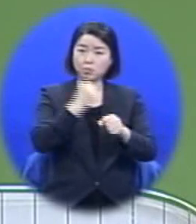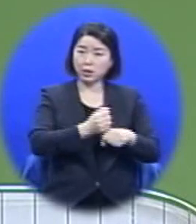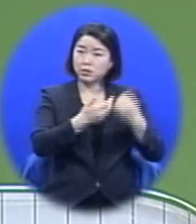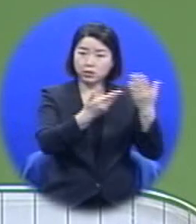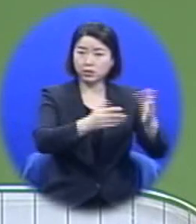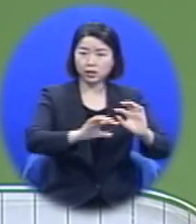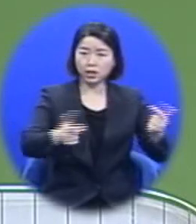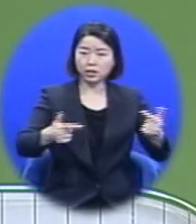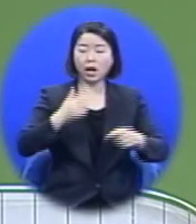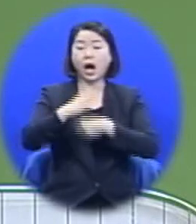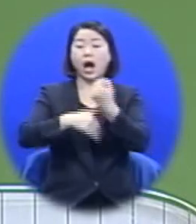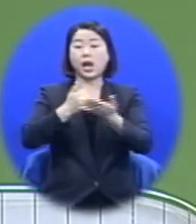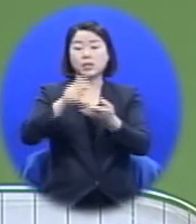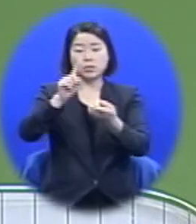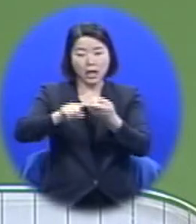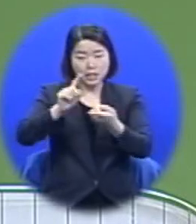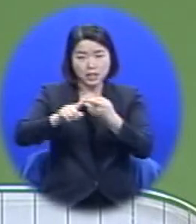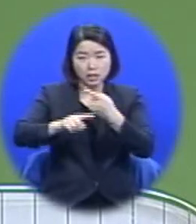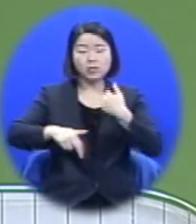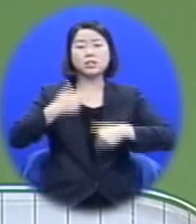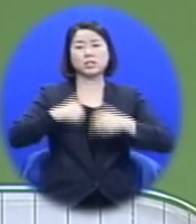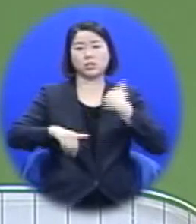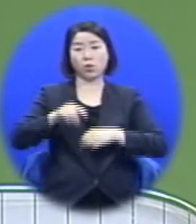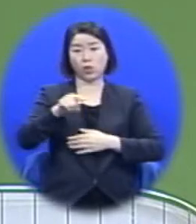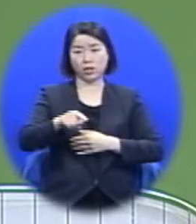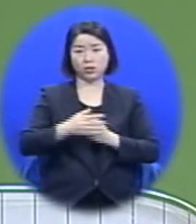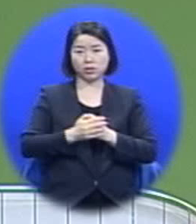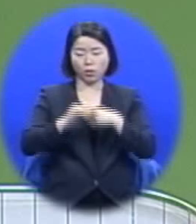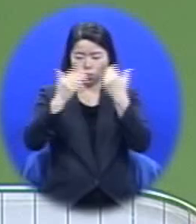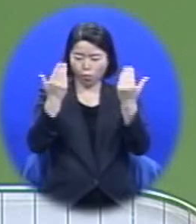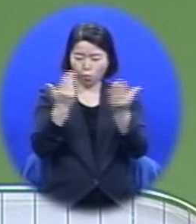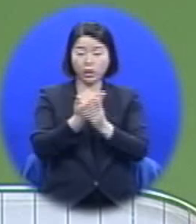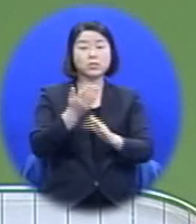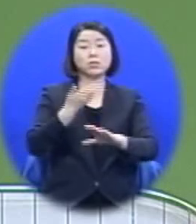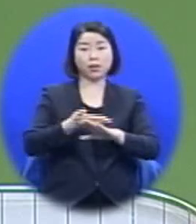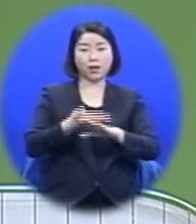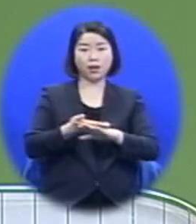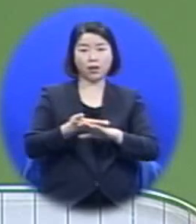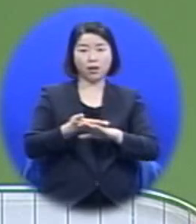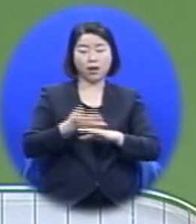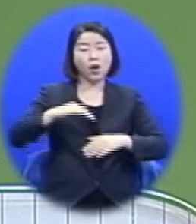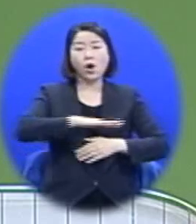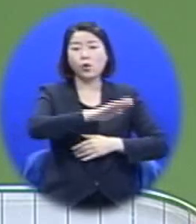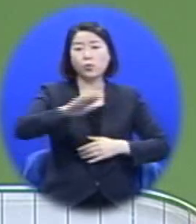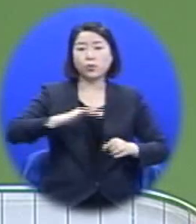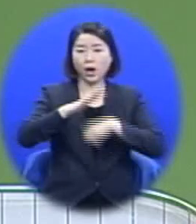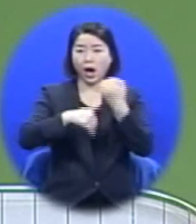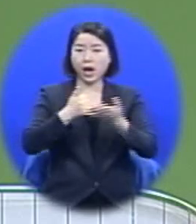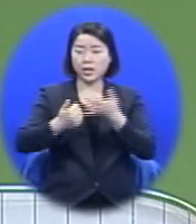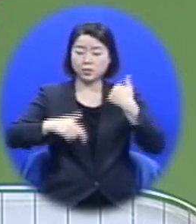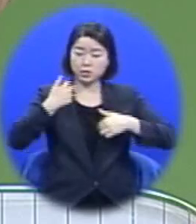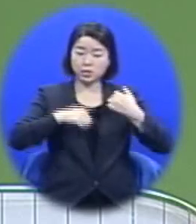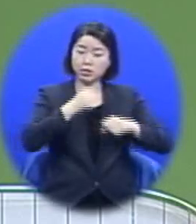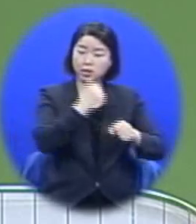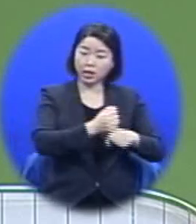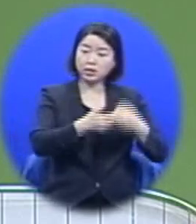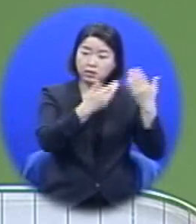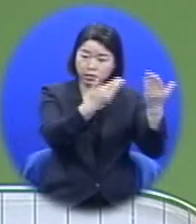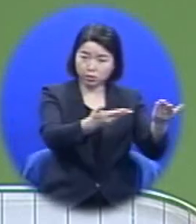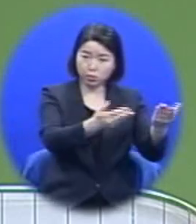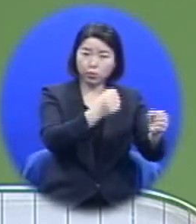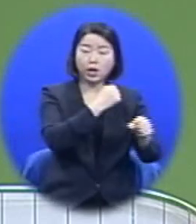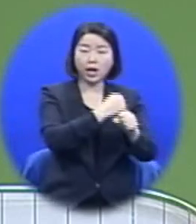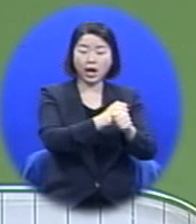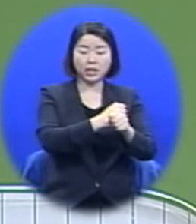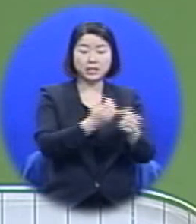즐거워하는 것이다 이건 완전히 다른 거예요 우리가 하나님을 즐겁게 해 드리려고 하는 일은 굉장히